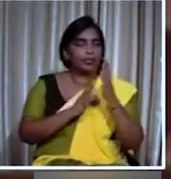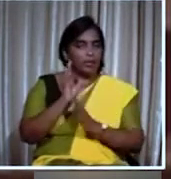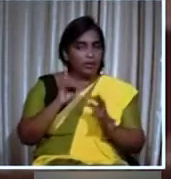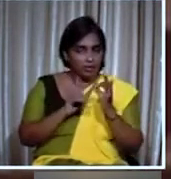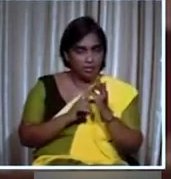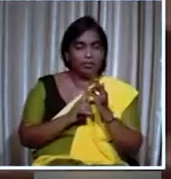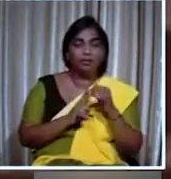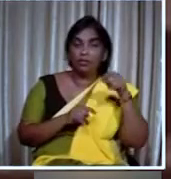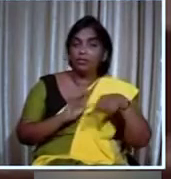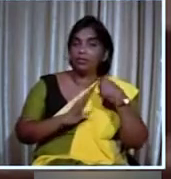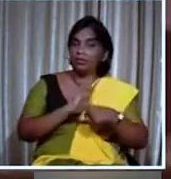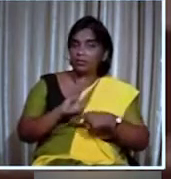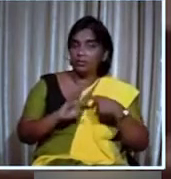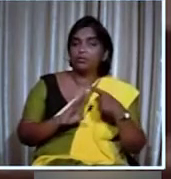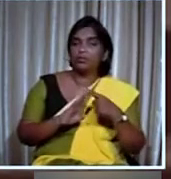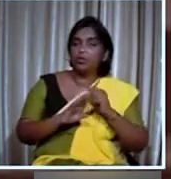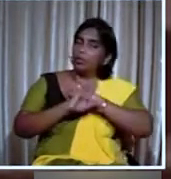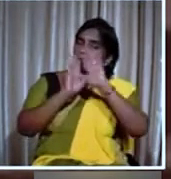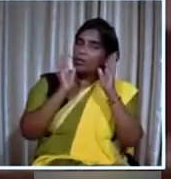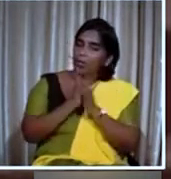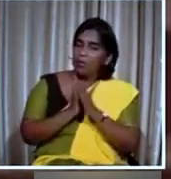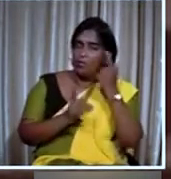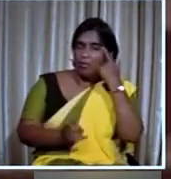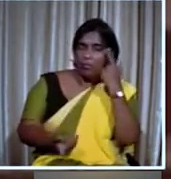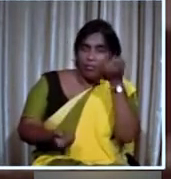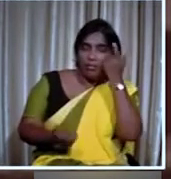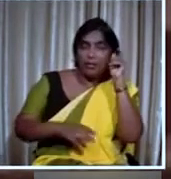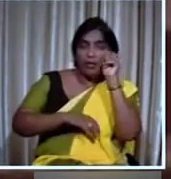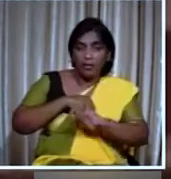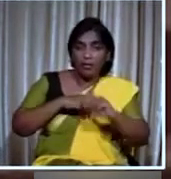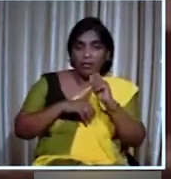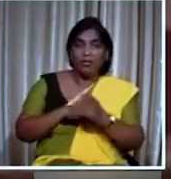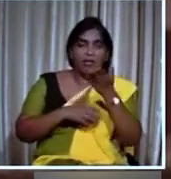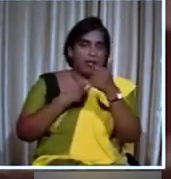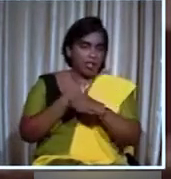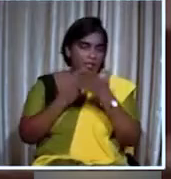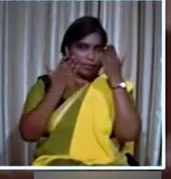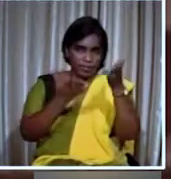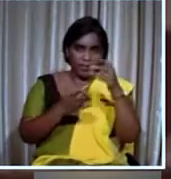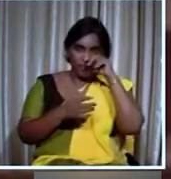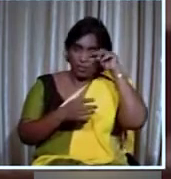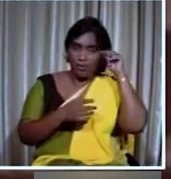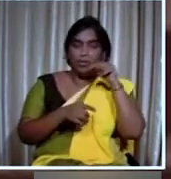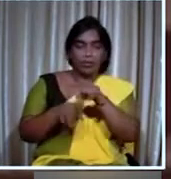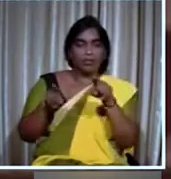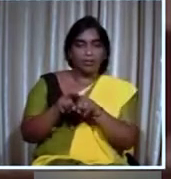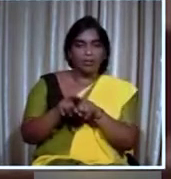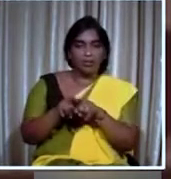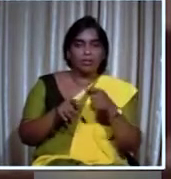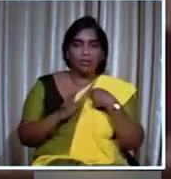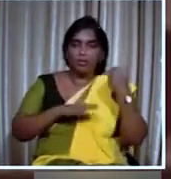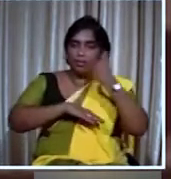මන්ත්‍රීතුමියනි මේ රටේ මේ ඔක්කොම නිර්මාණ කරපු තිර රචනයන් කියන එක හොඳට මතක තියාගන්න. ඒ නිසාම මම